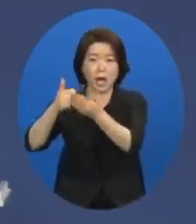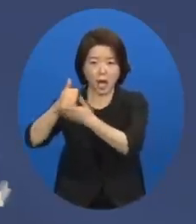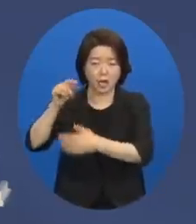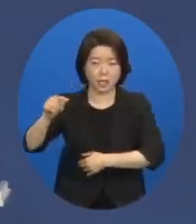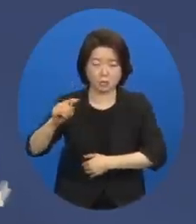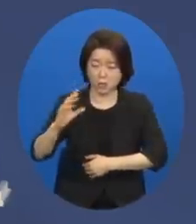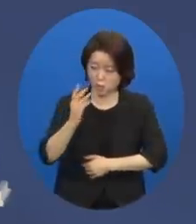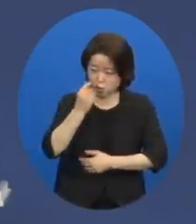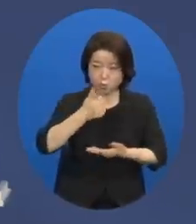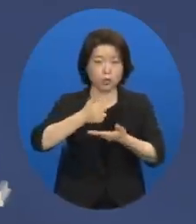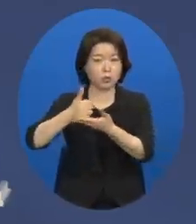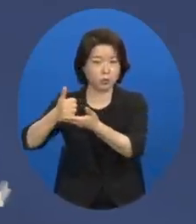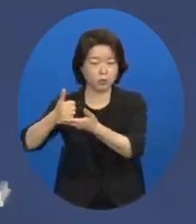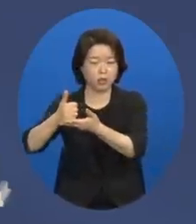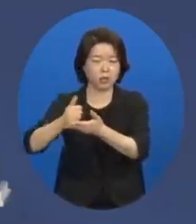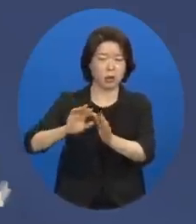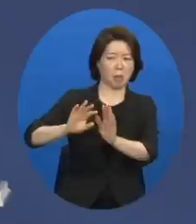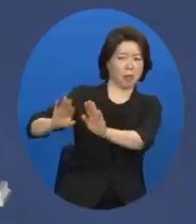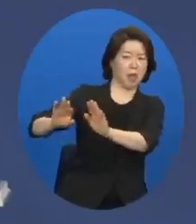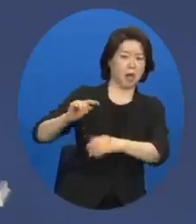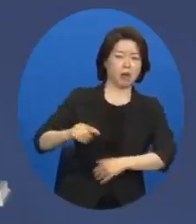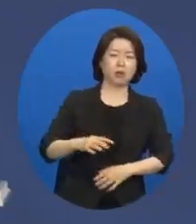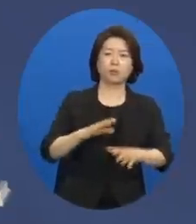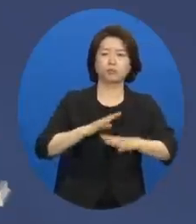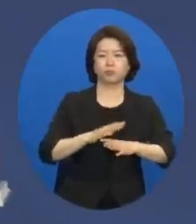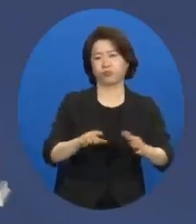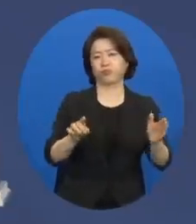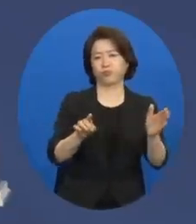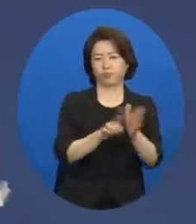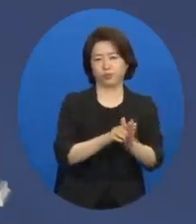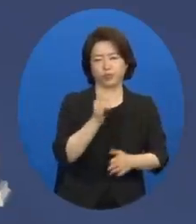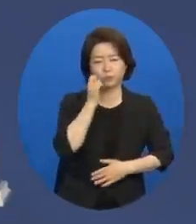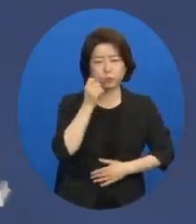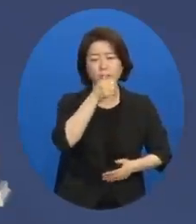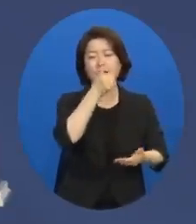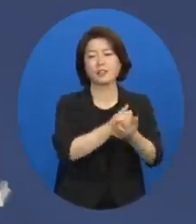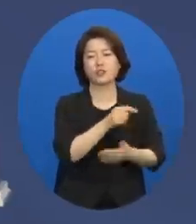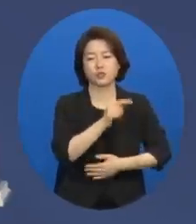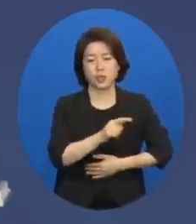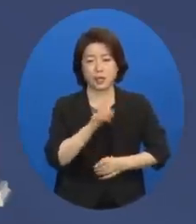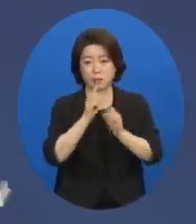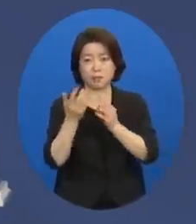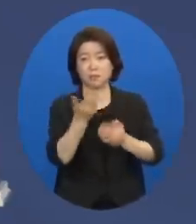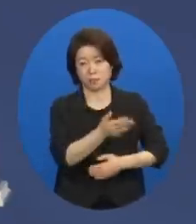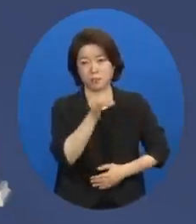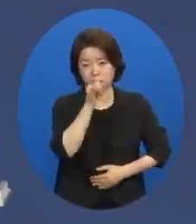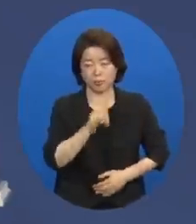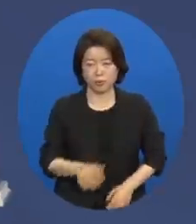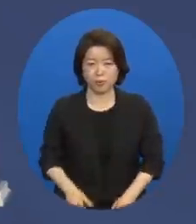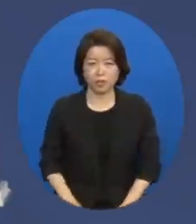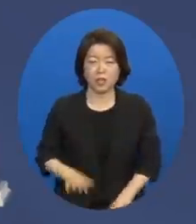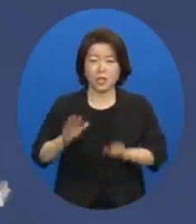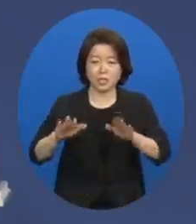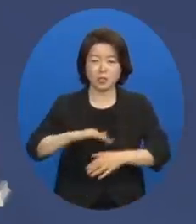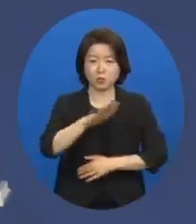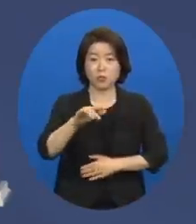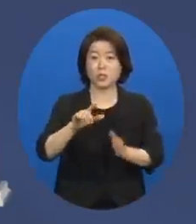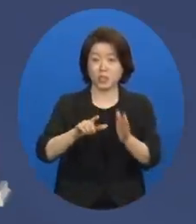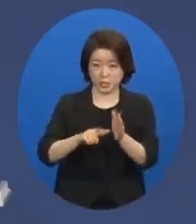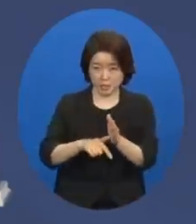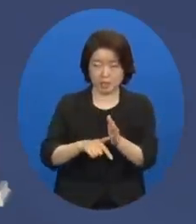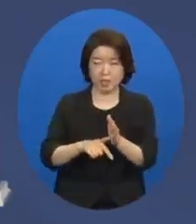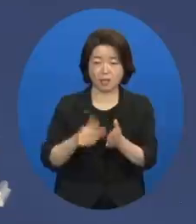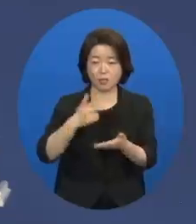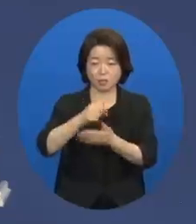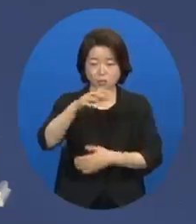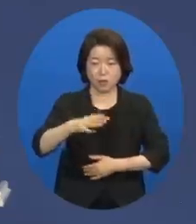이 거룩한 초대를 저버리는 무서운 불신인 것을 주님이 말씀하신 겁니다. 이제 우리가 이 시간 우리가 주님